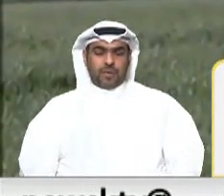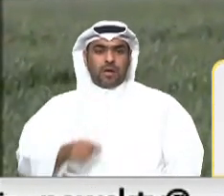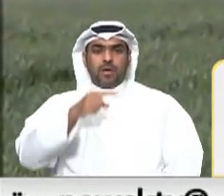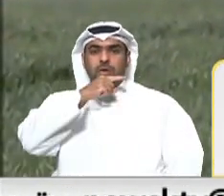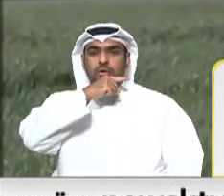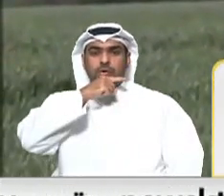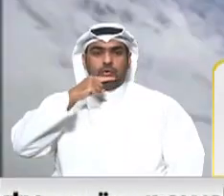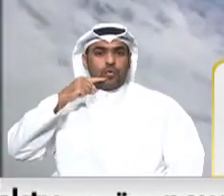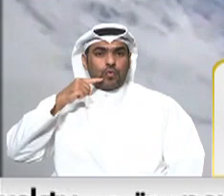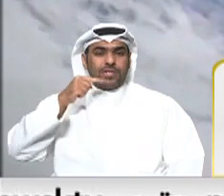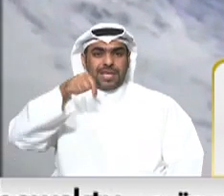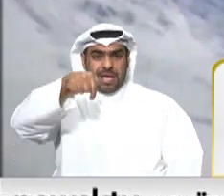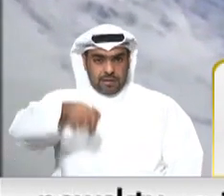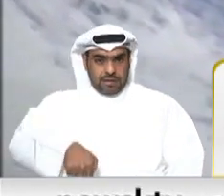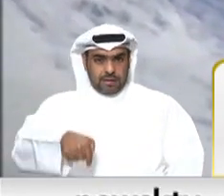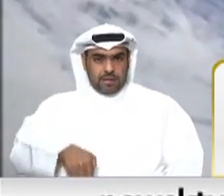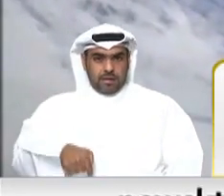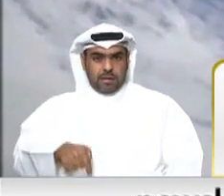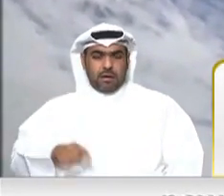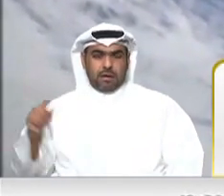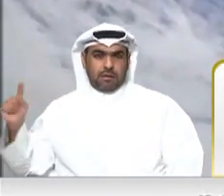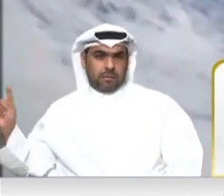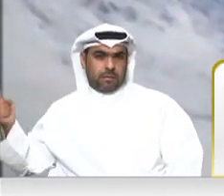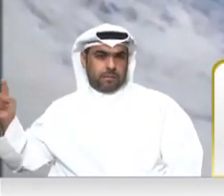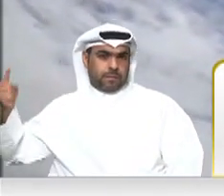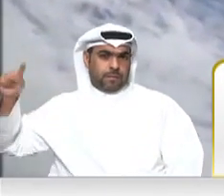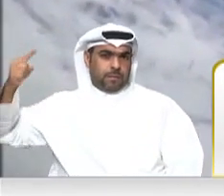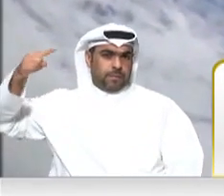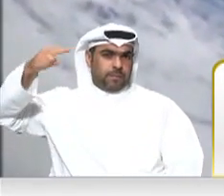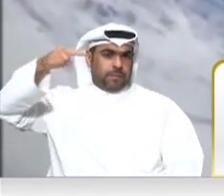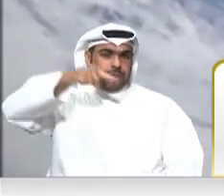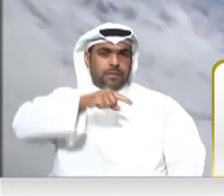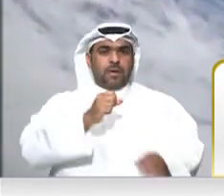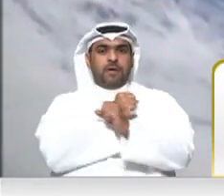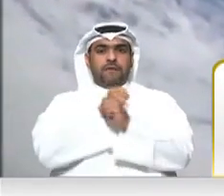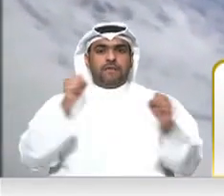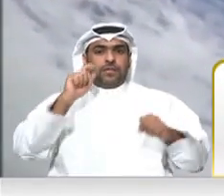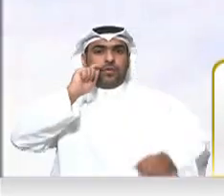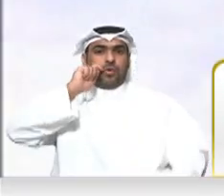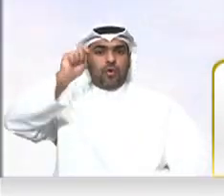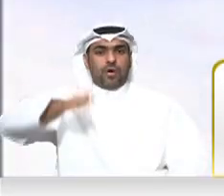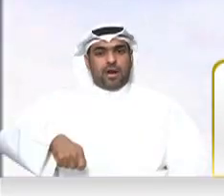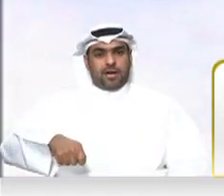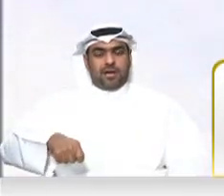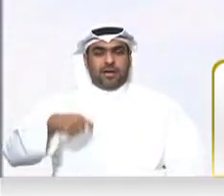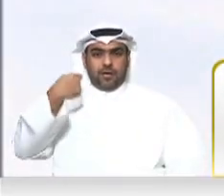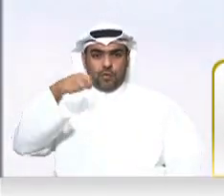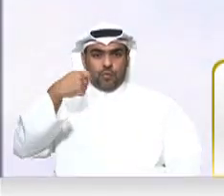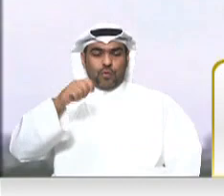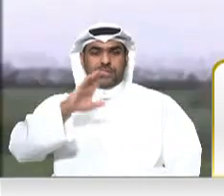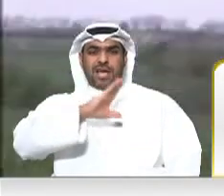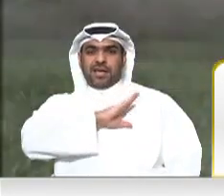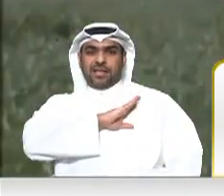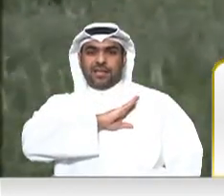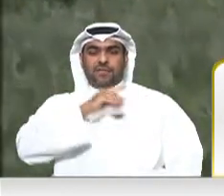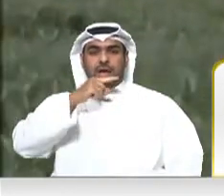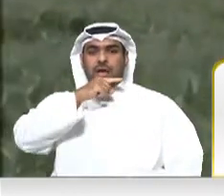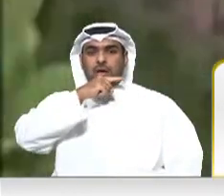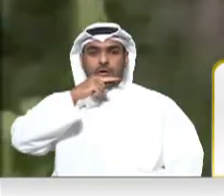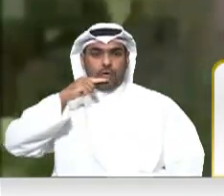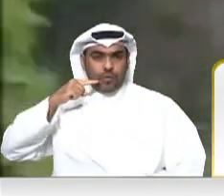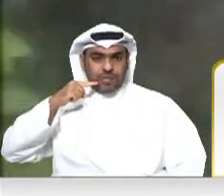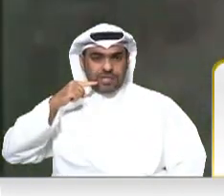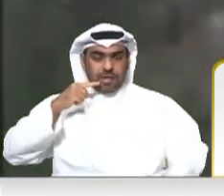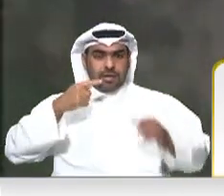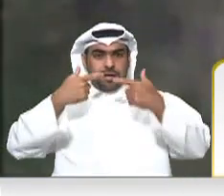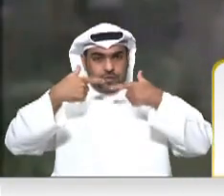هجماتها ضد البنيه التحتيه الحيويه في اوكرانيا قالت وزاره الدفاع الروسيه ان انظمه الدفاع الجوي